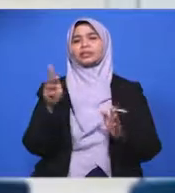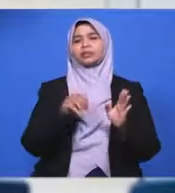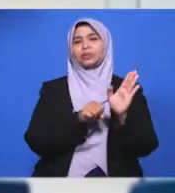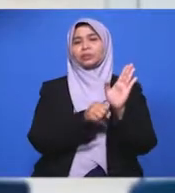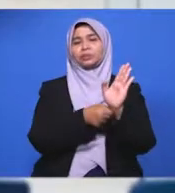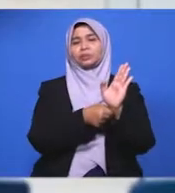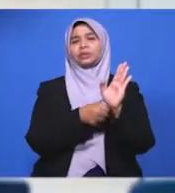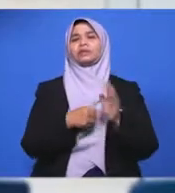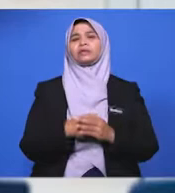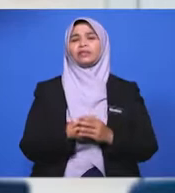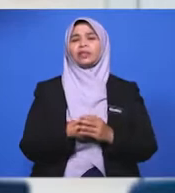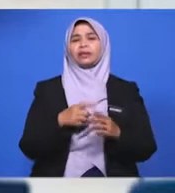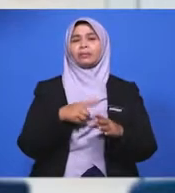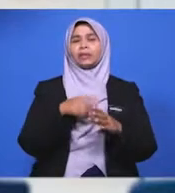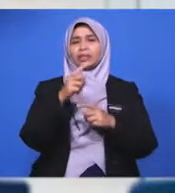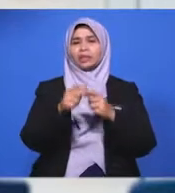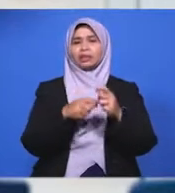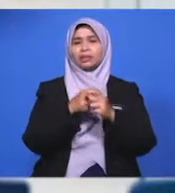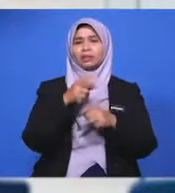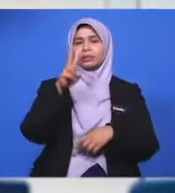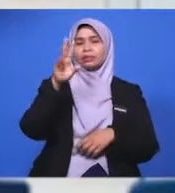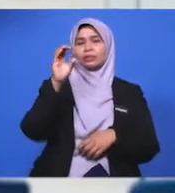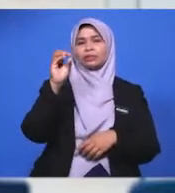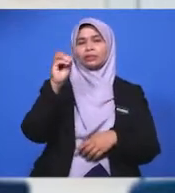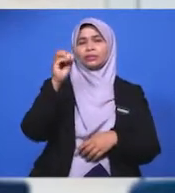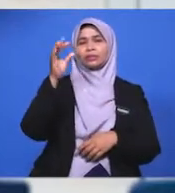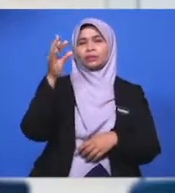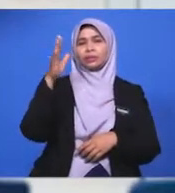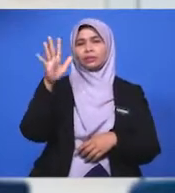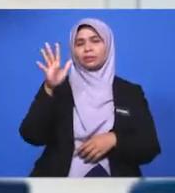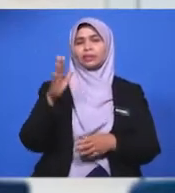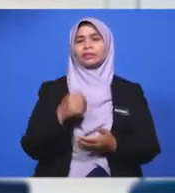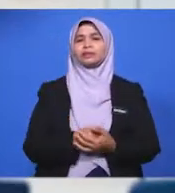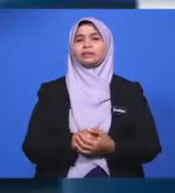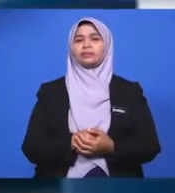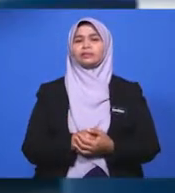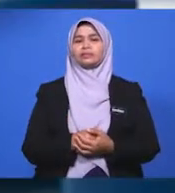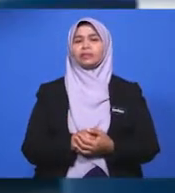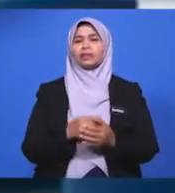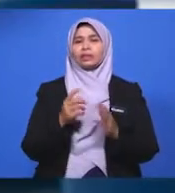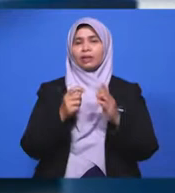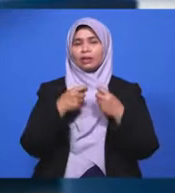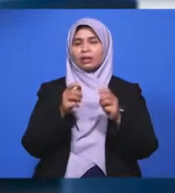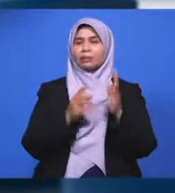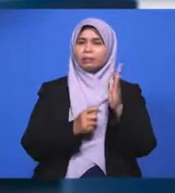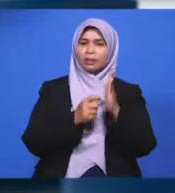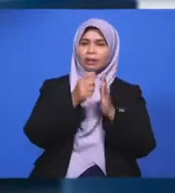Pada tahun 2016, sektor pembuatan telah meningkat sebanyak